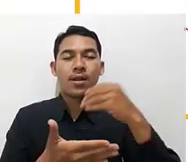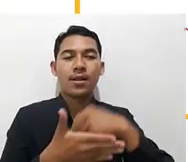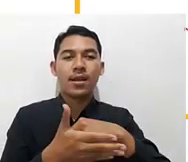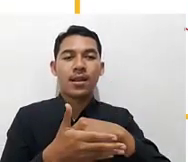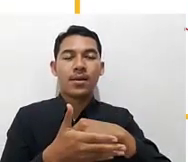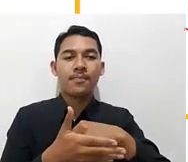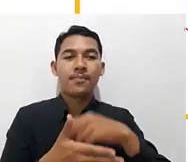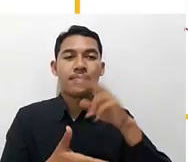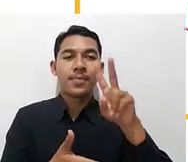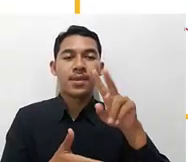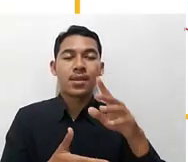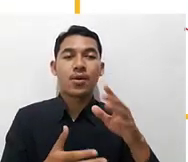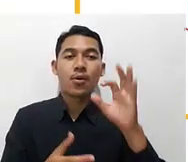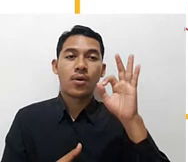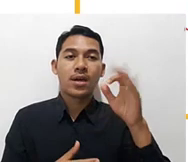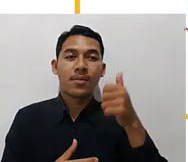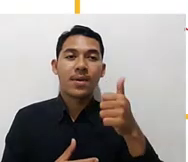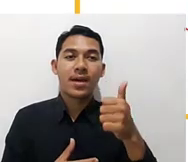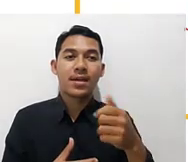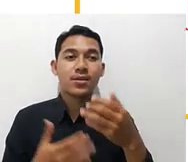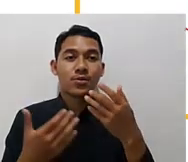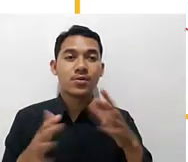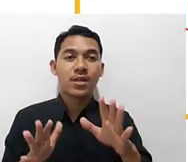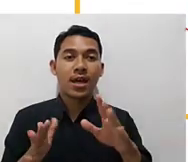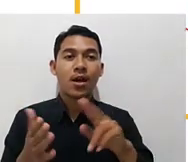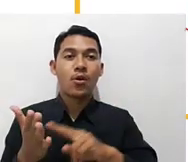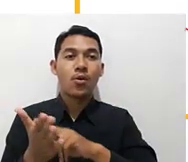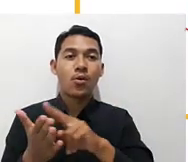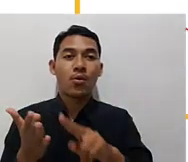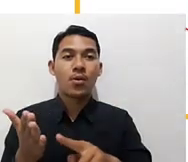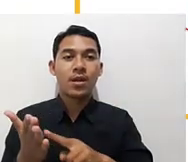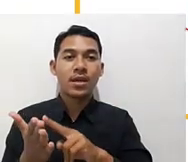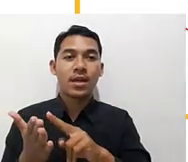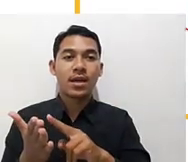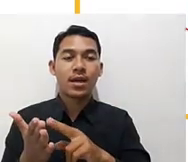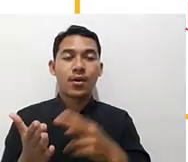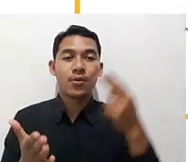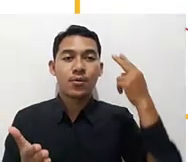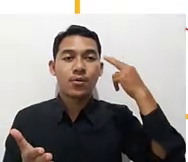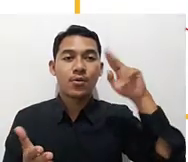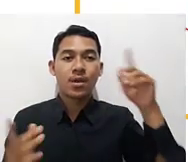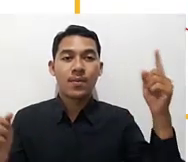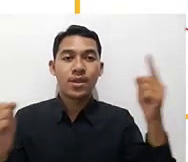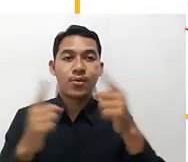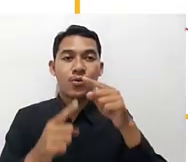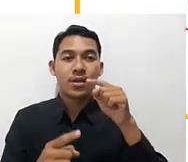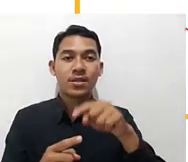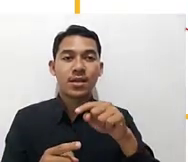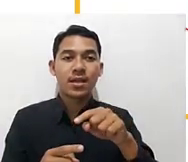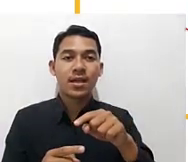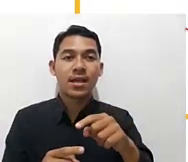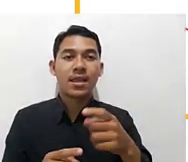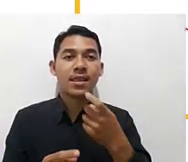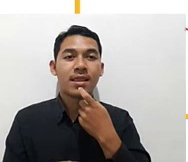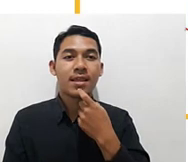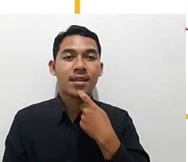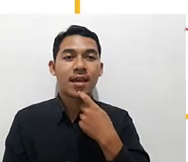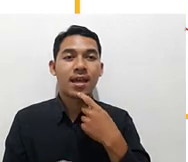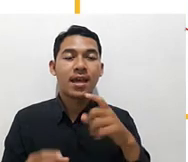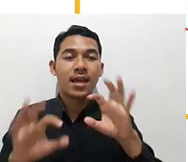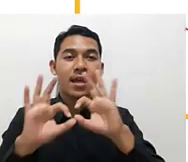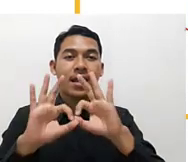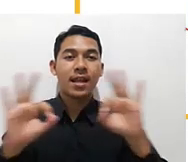tugas. Oke, baik. Demikian untuk perkuliahan kita untuk pertemuan kali ini tentang